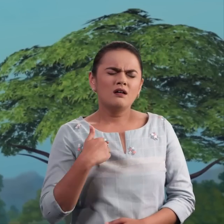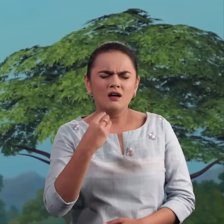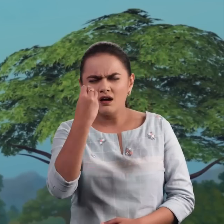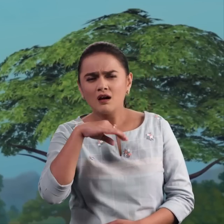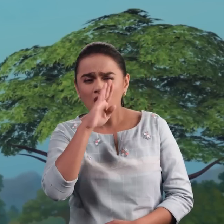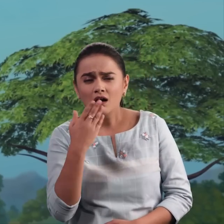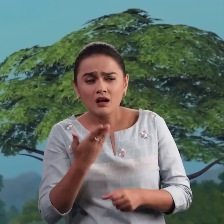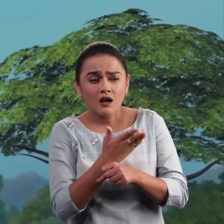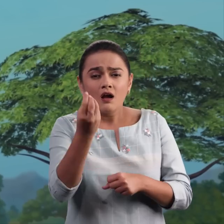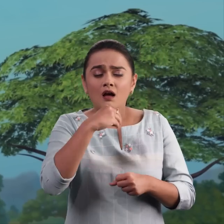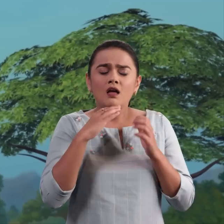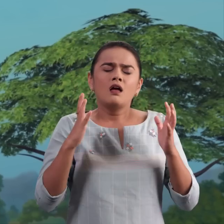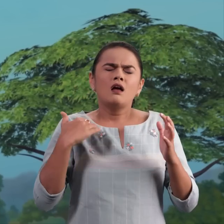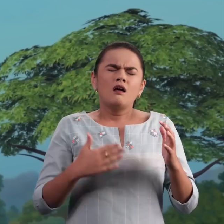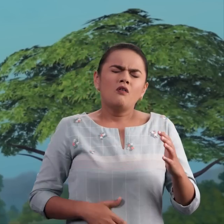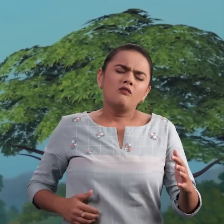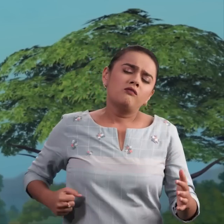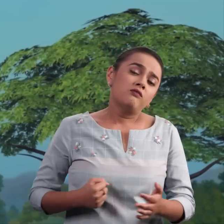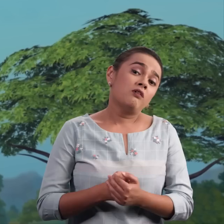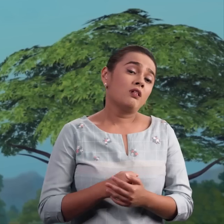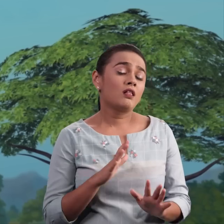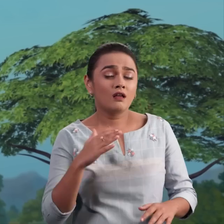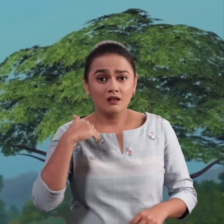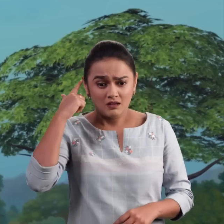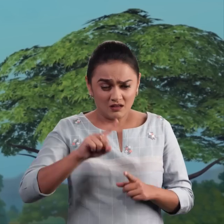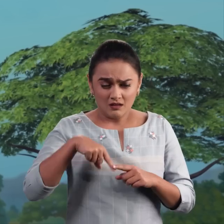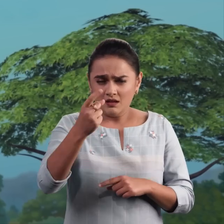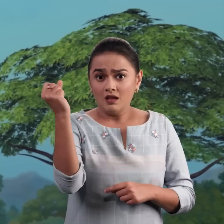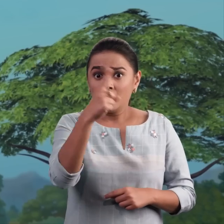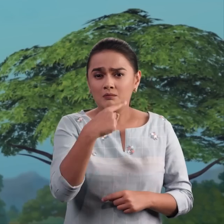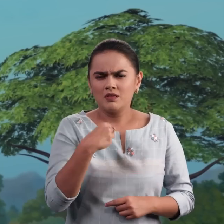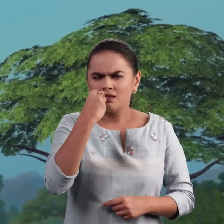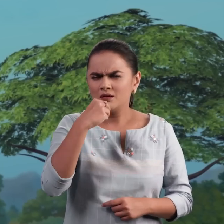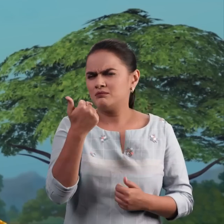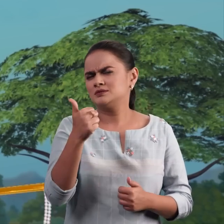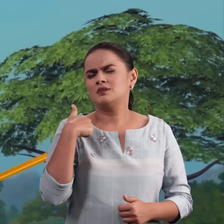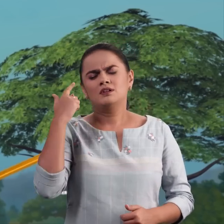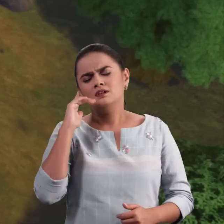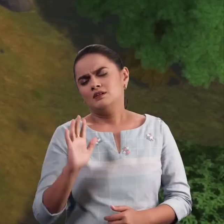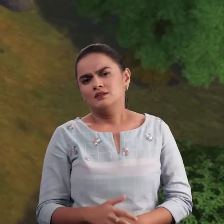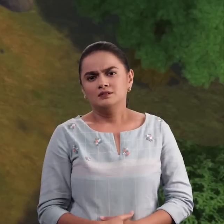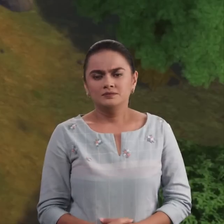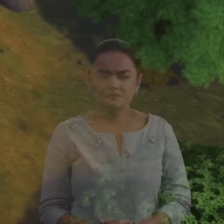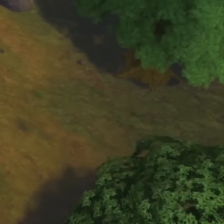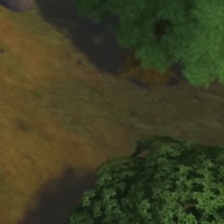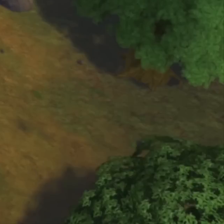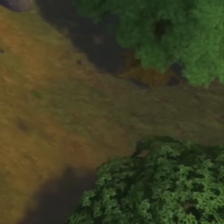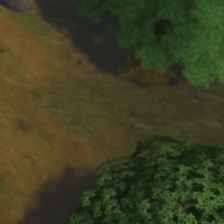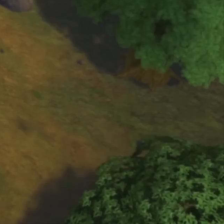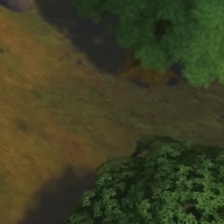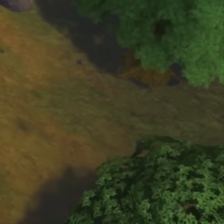इतना सारा माखन और घी खाकर तो मेरा पेट भर गया। लगता नहीं कि मैं महीने भर तक और कुछ खाऊंगा।